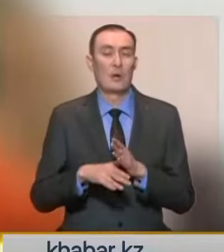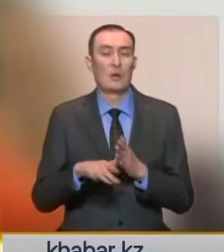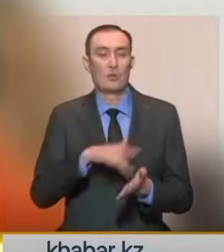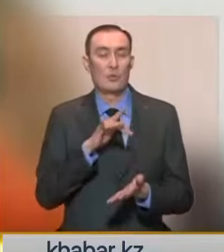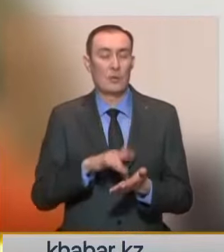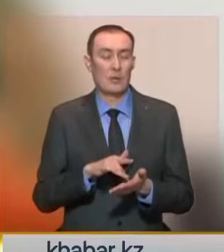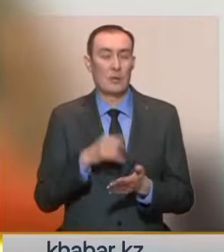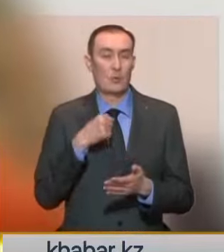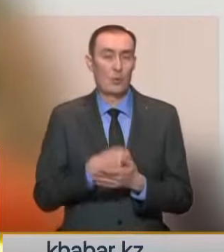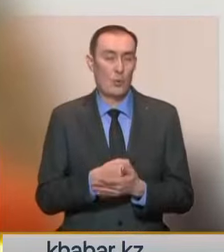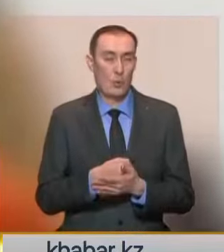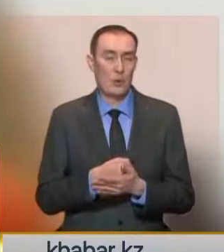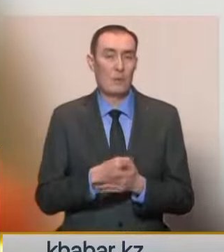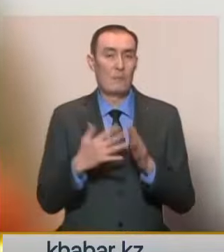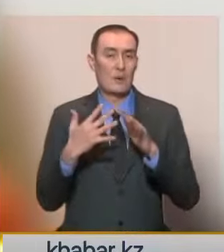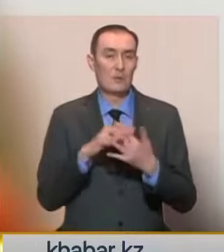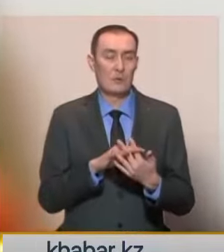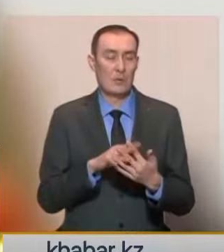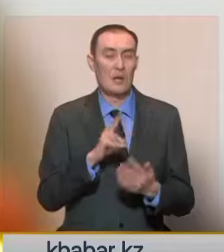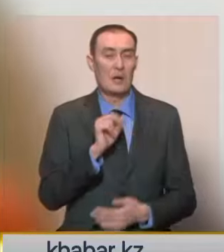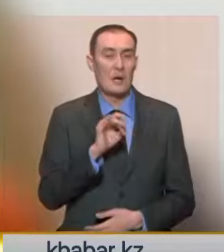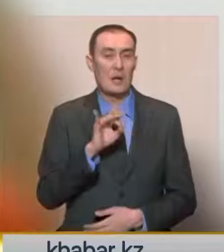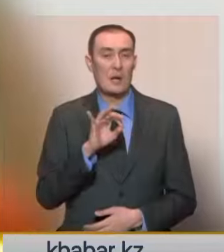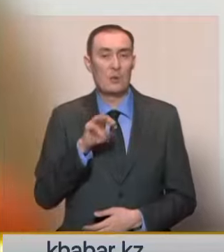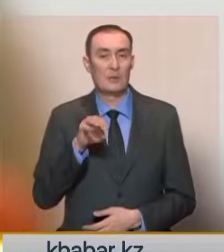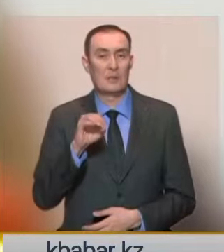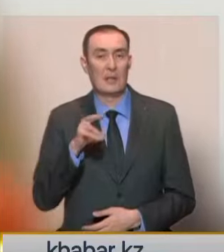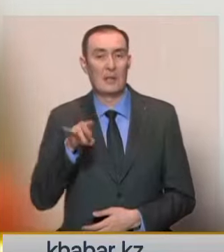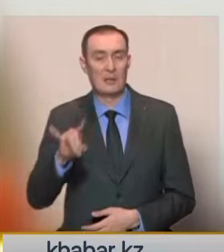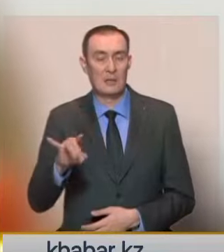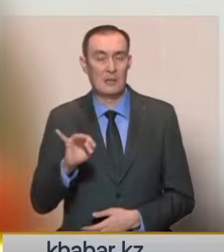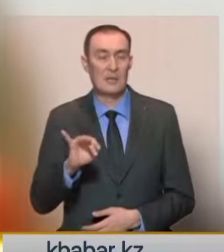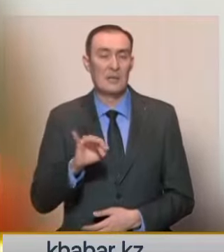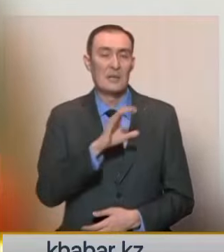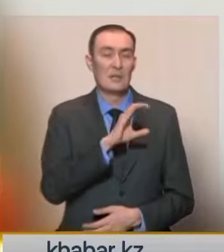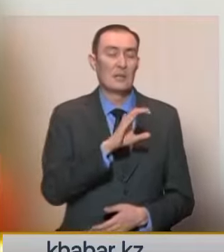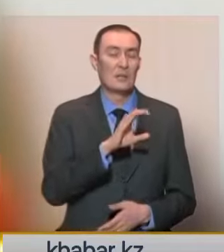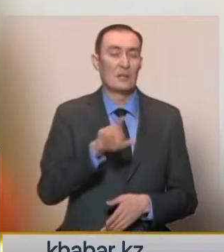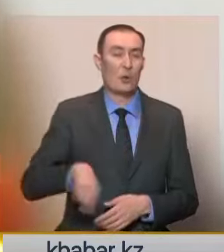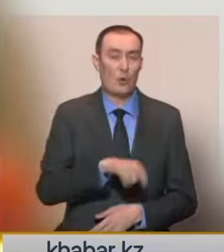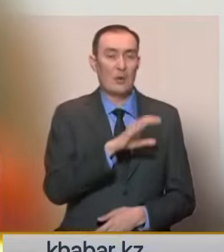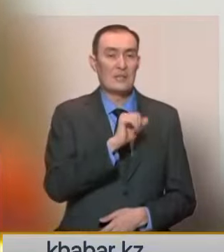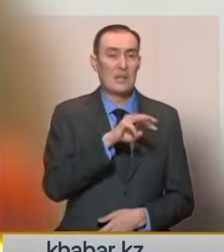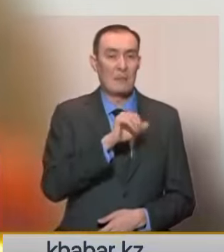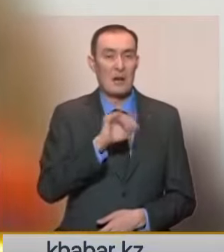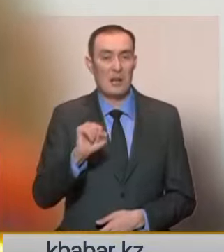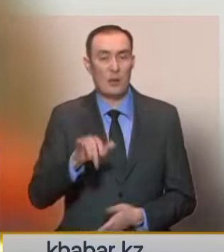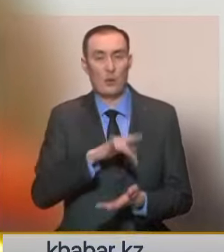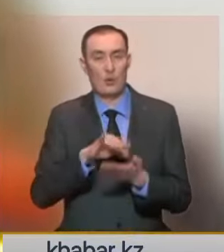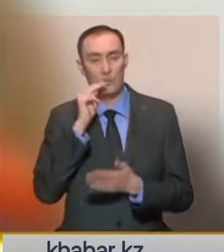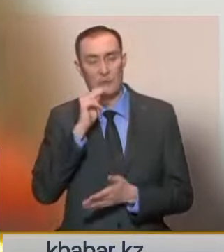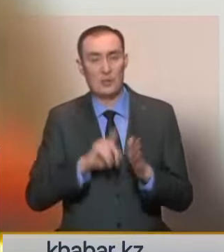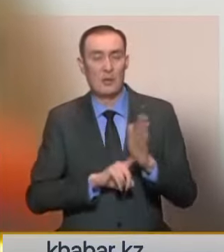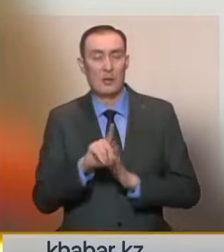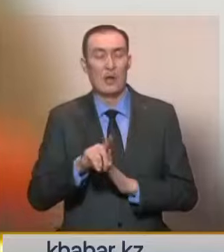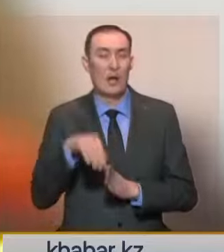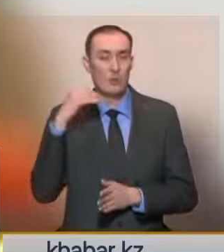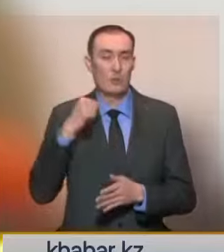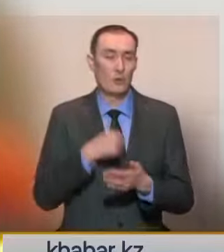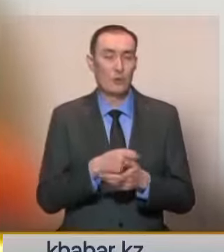города Актюбе до поселка Караулкельда. И Самара-Шымкент у нас. Тоже ограничение. Это от города Актюбе